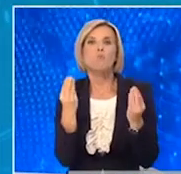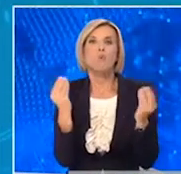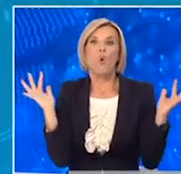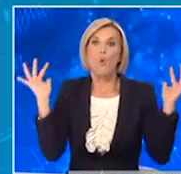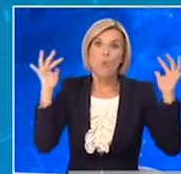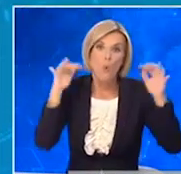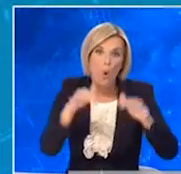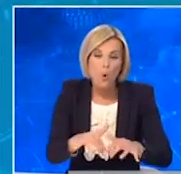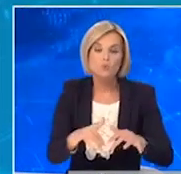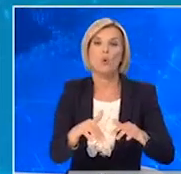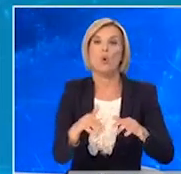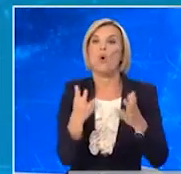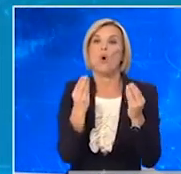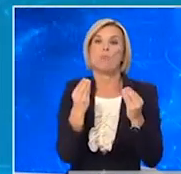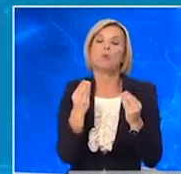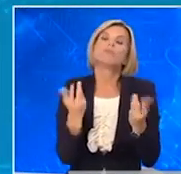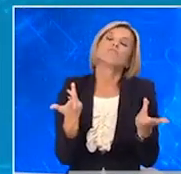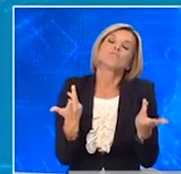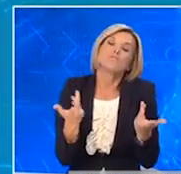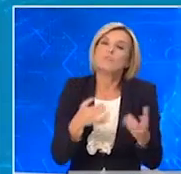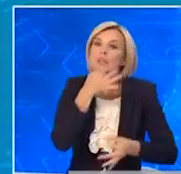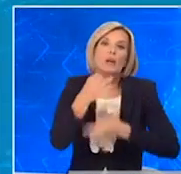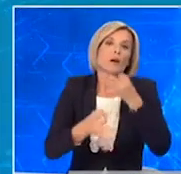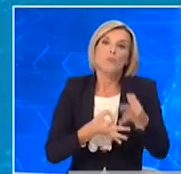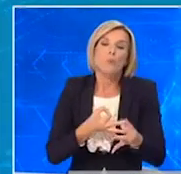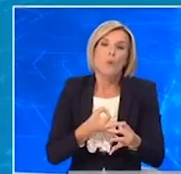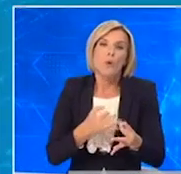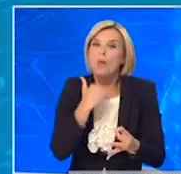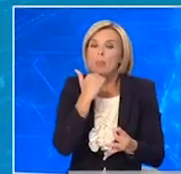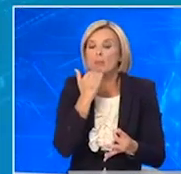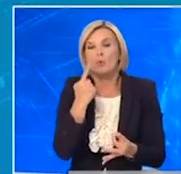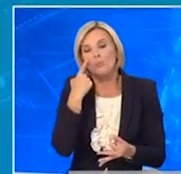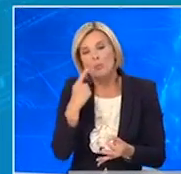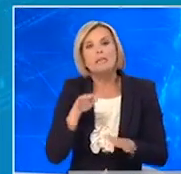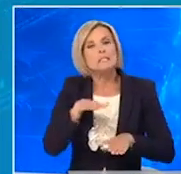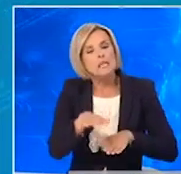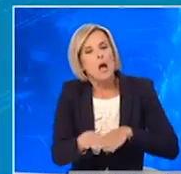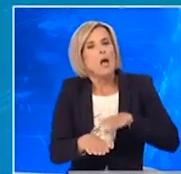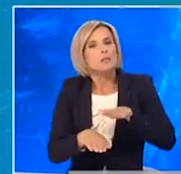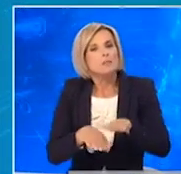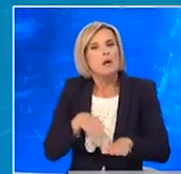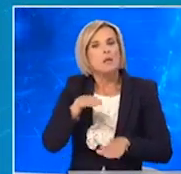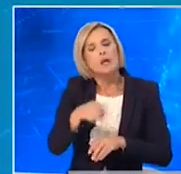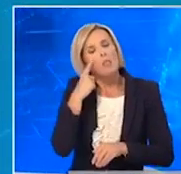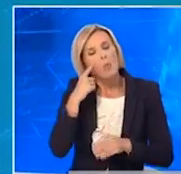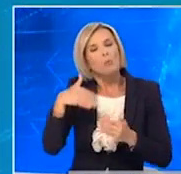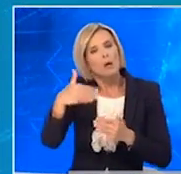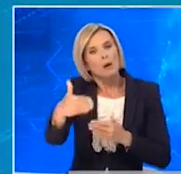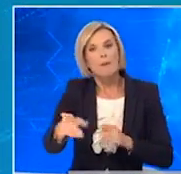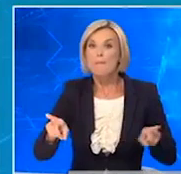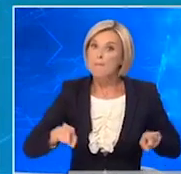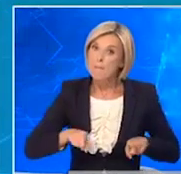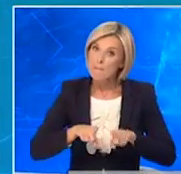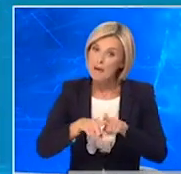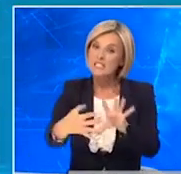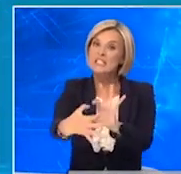μια μεγαλύτερη συμμετοχή στις εκκλησίες, είναι κάτι το οποίο αυτή τη στιγμή δεν το εξετάζουμε. Πάμε βήμα-βήμα και νομίζω ότι σε συνεργασία